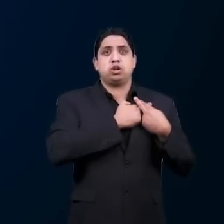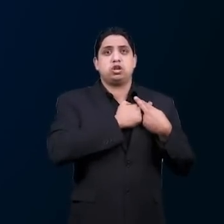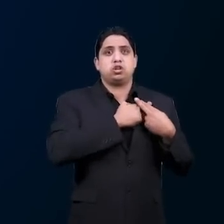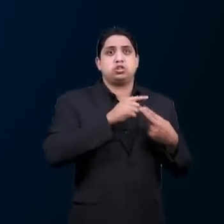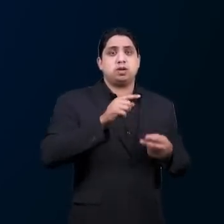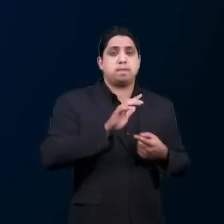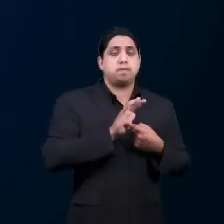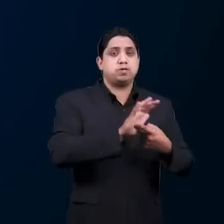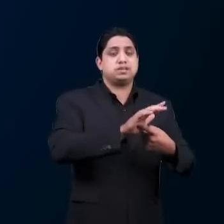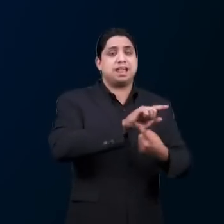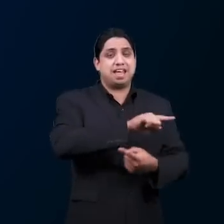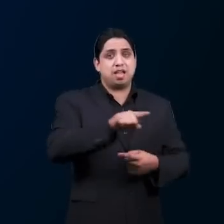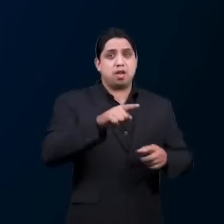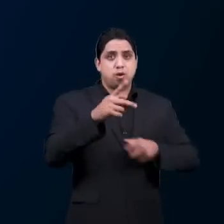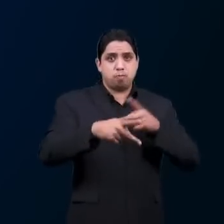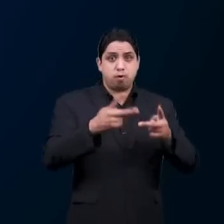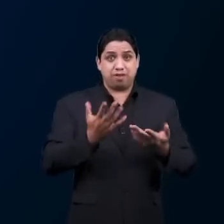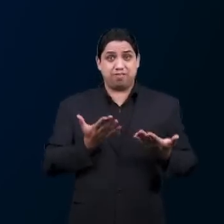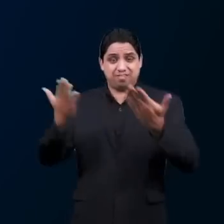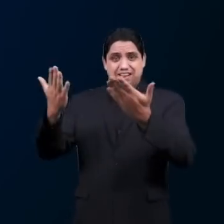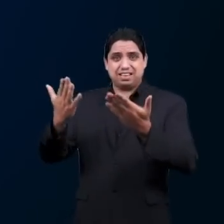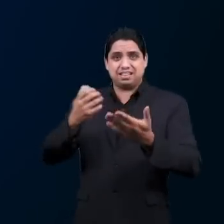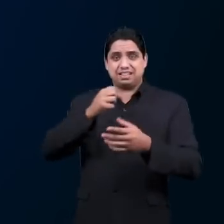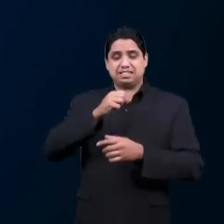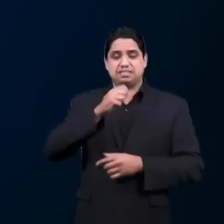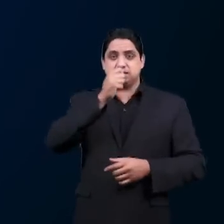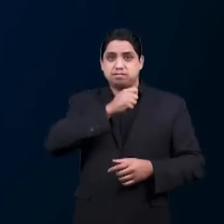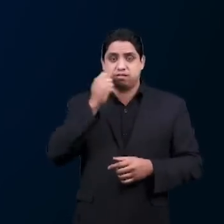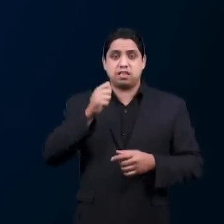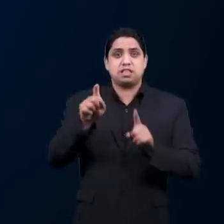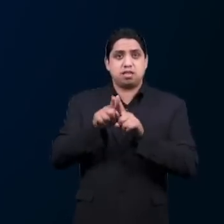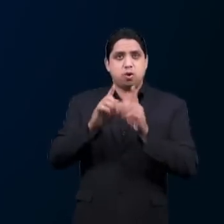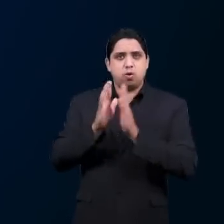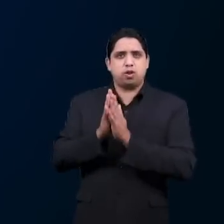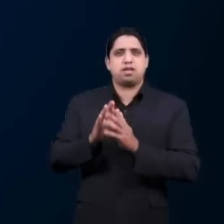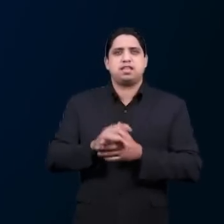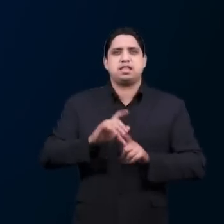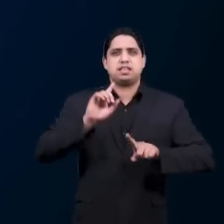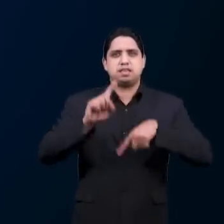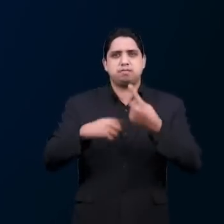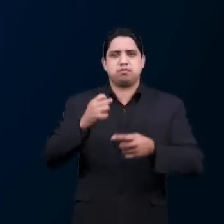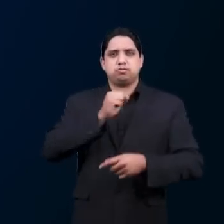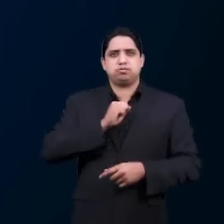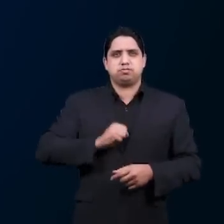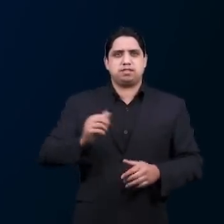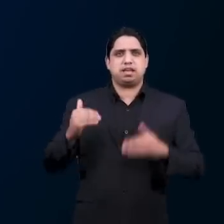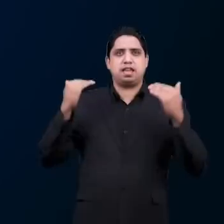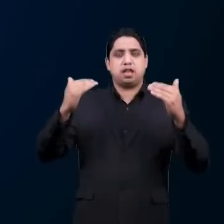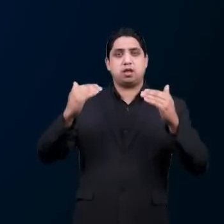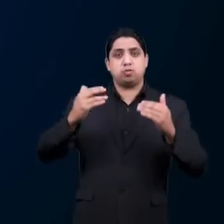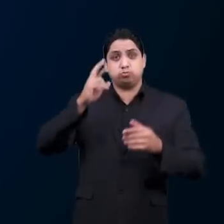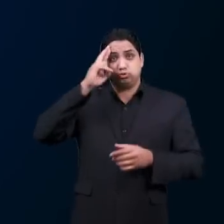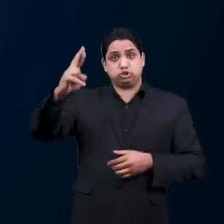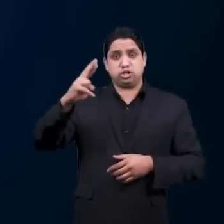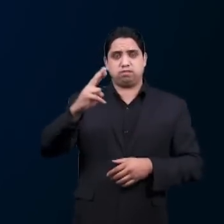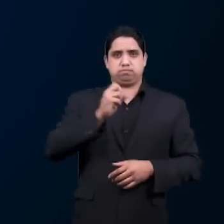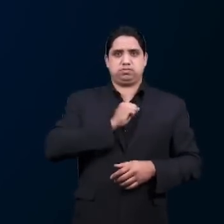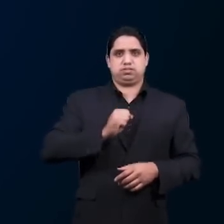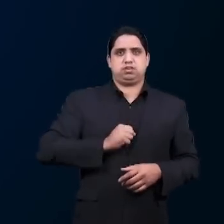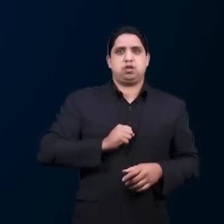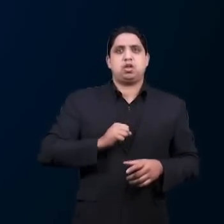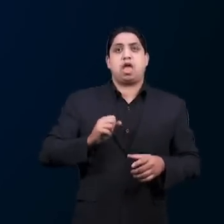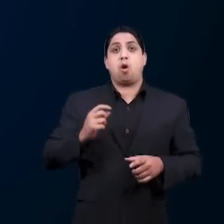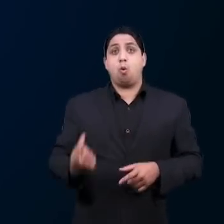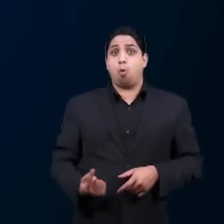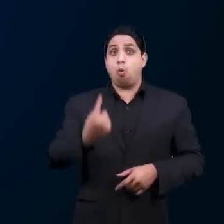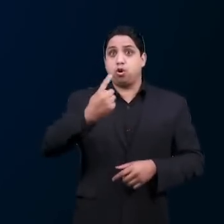responsable d'offrir les sacrifices et de prier pour le peuple. Ensuite, le souverain sacrificateur était le chef des